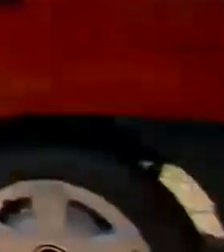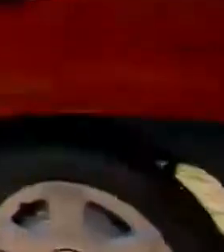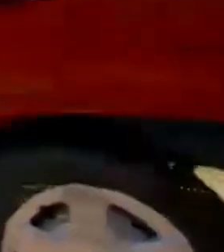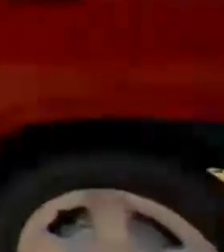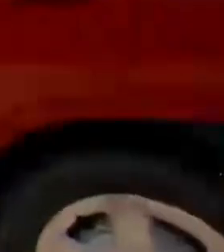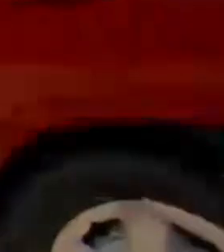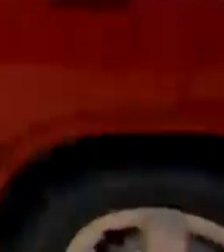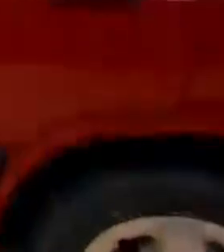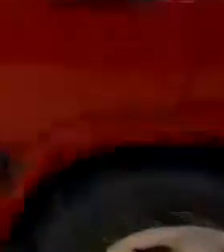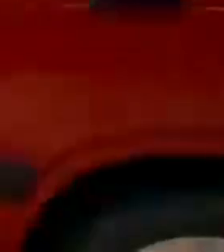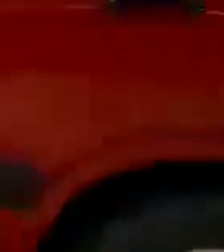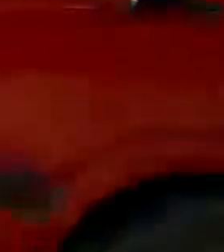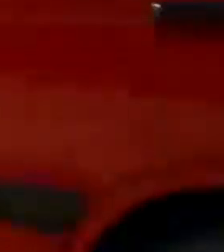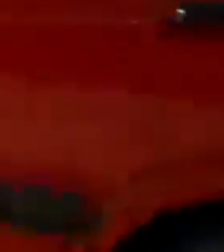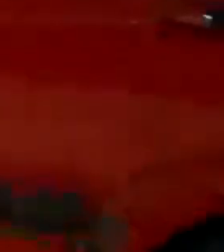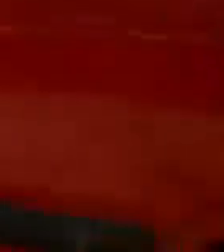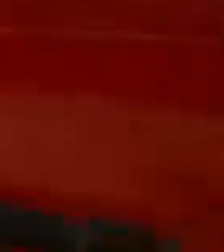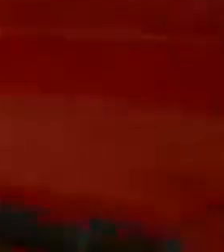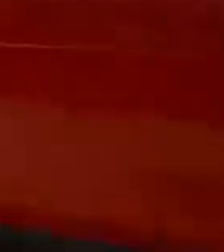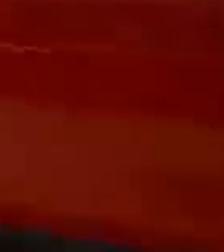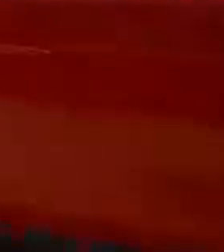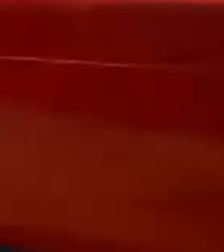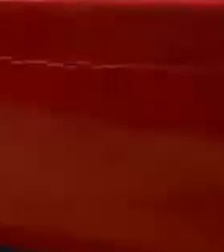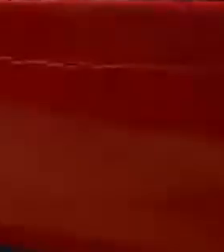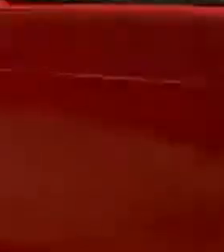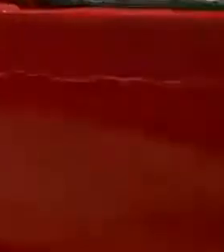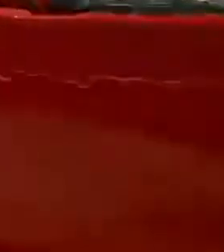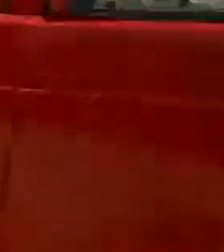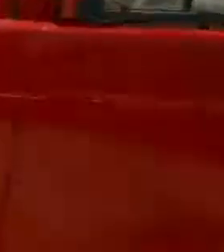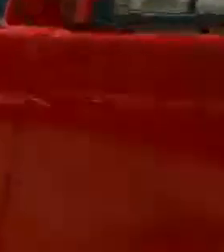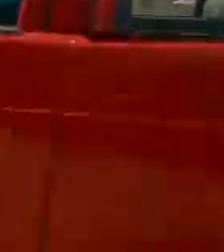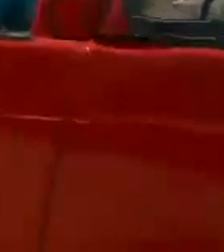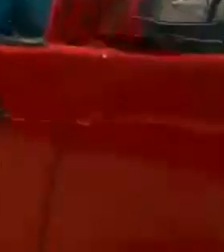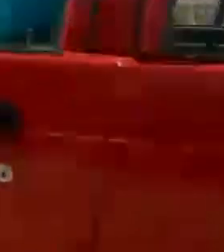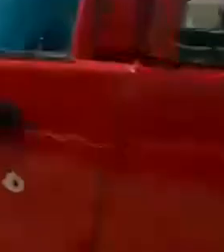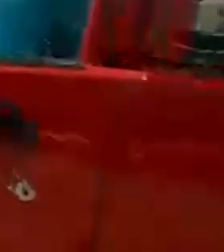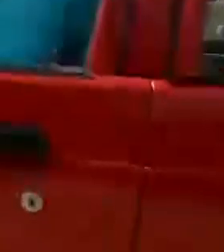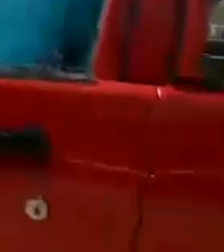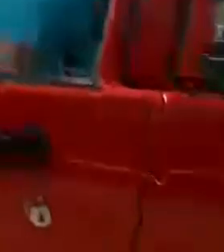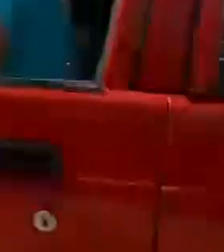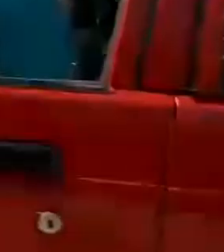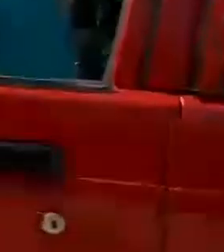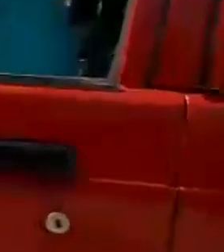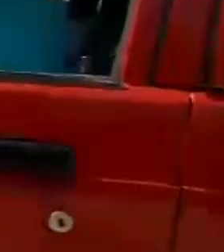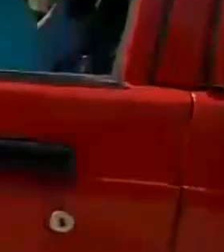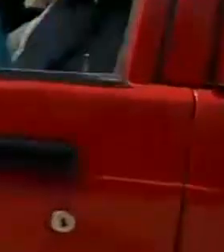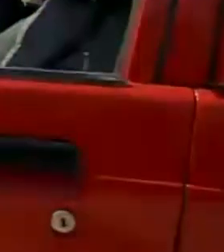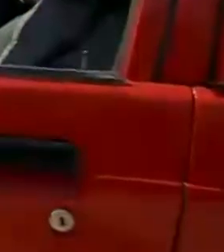Camını aşağı indirdi. Çok sıcak. Tam kontağı çevirecekken vazgeçip torpido gözüne eğildi. Ha, dur.